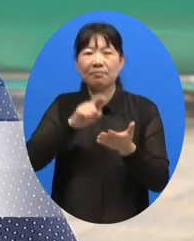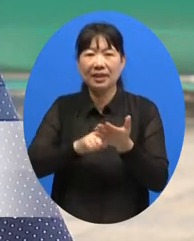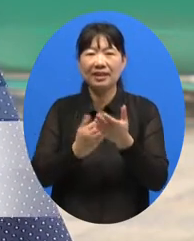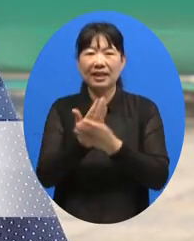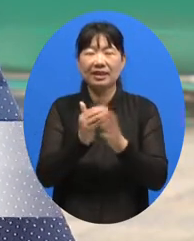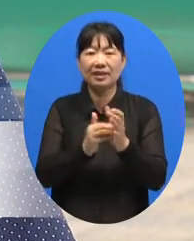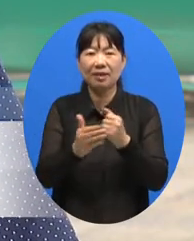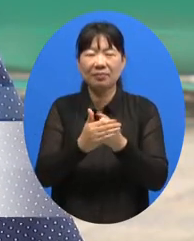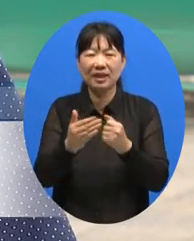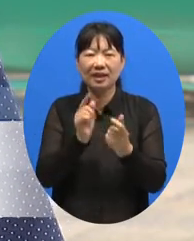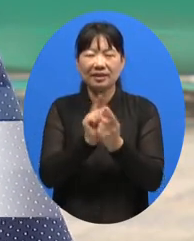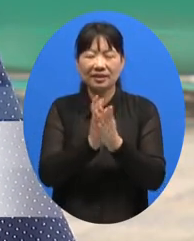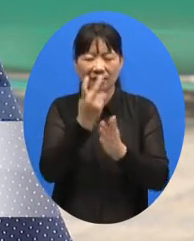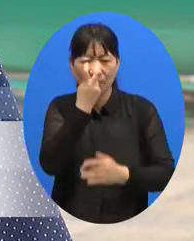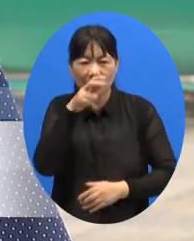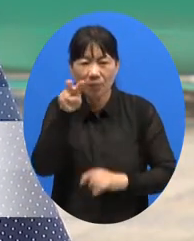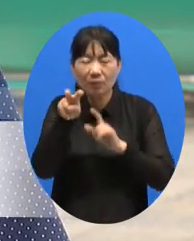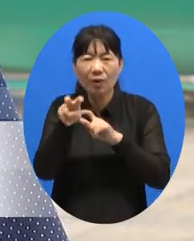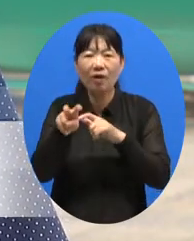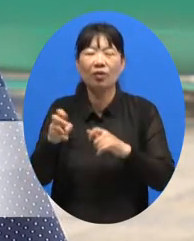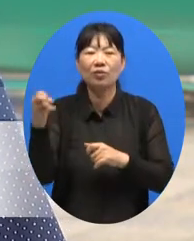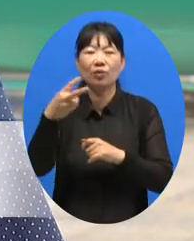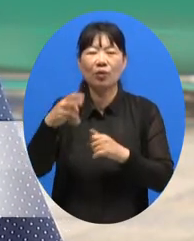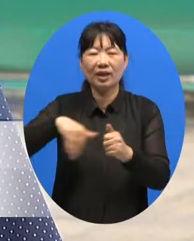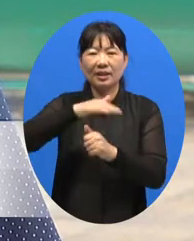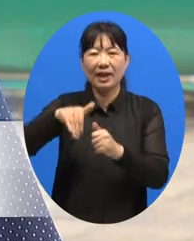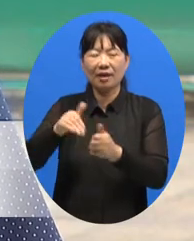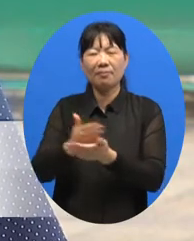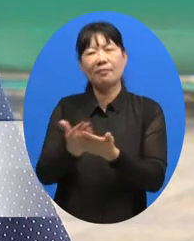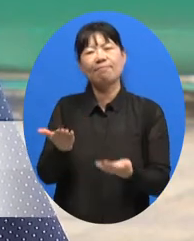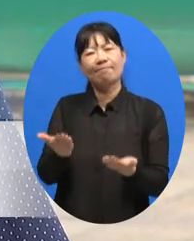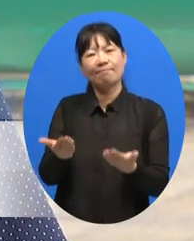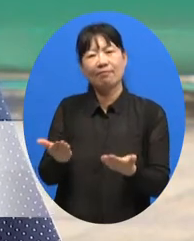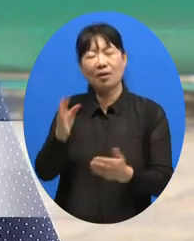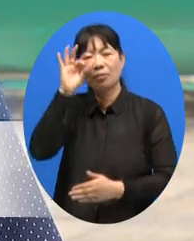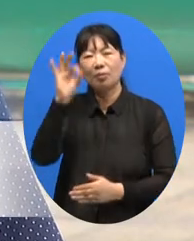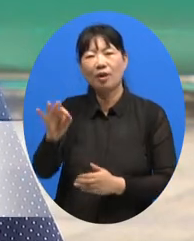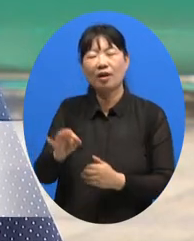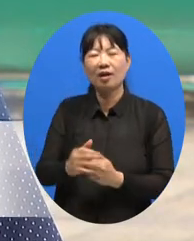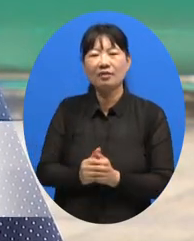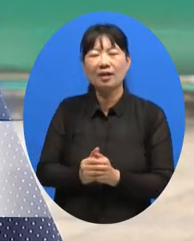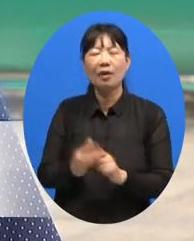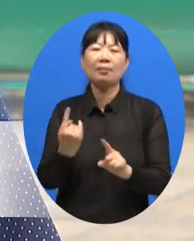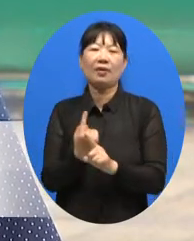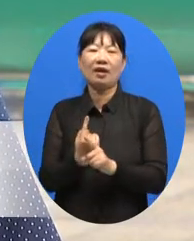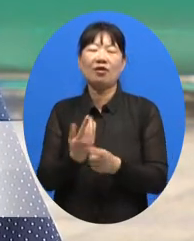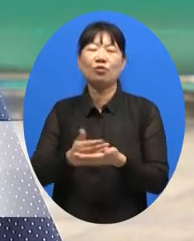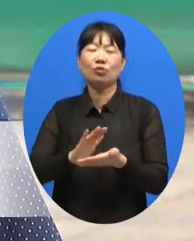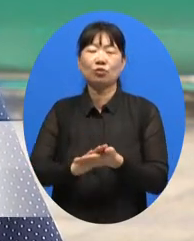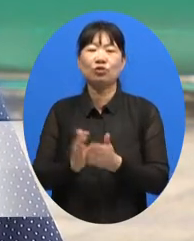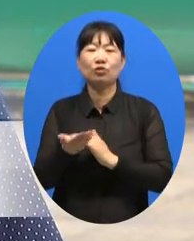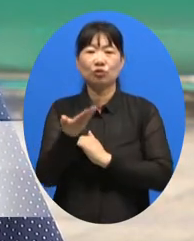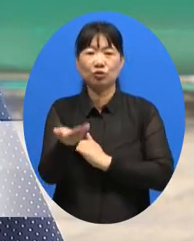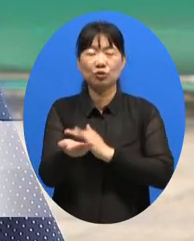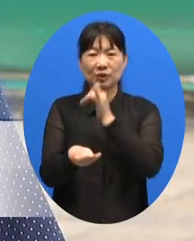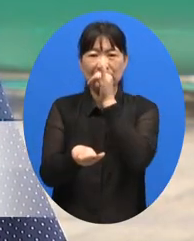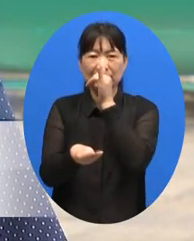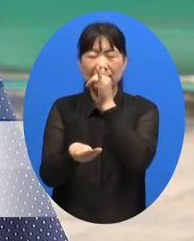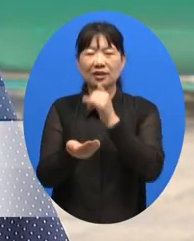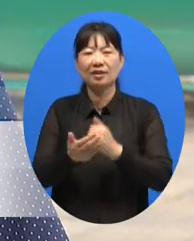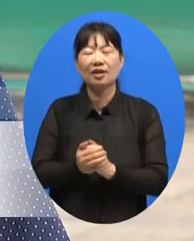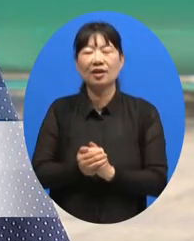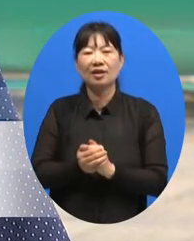때문에 육안의 점검과 이제 그 상황 판단에 의해서 어떠한 그 조치를 취할 수 있는 이러한